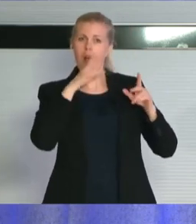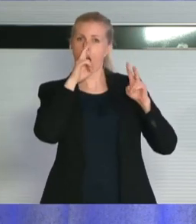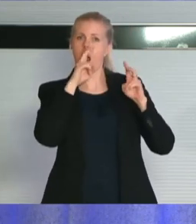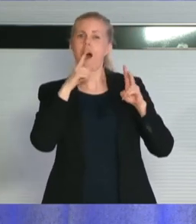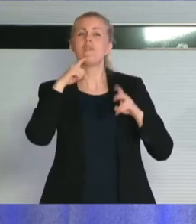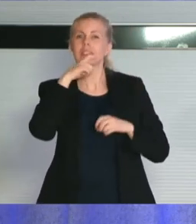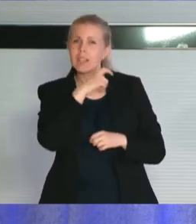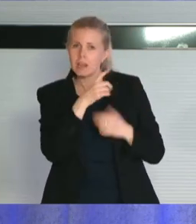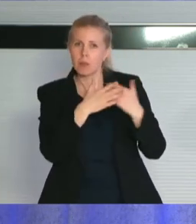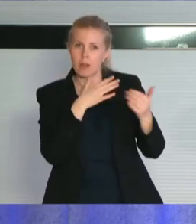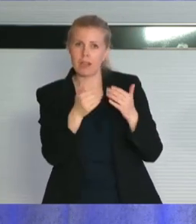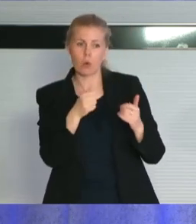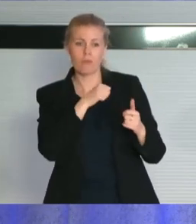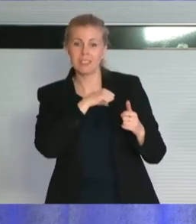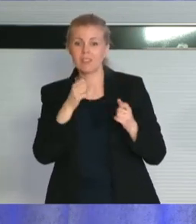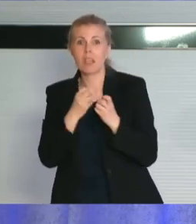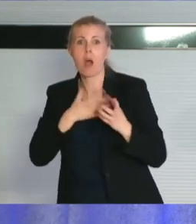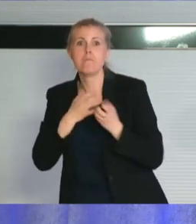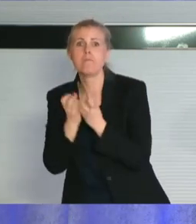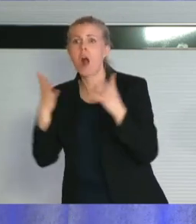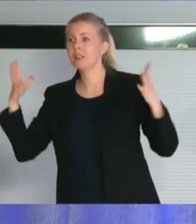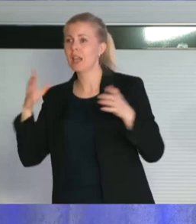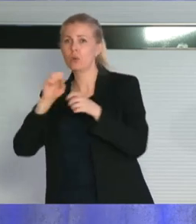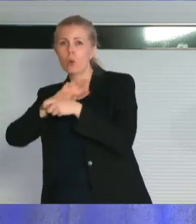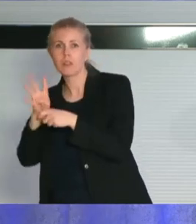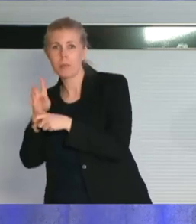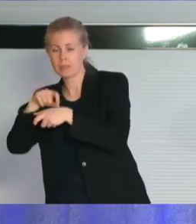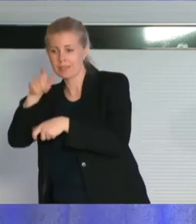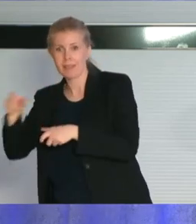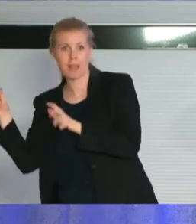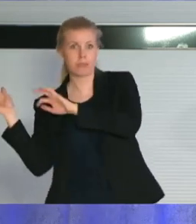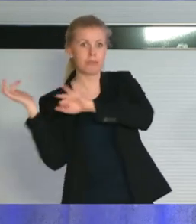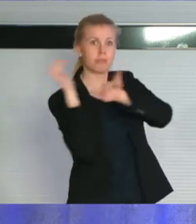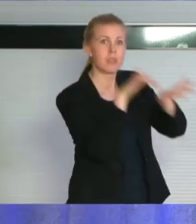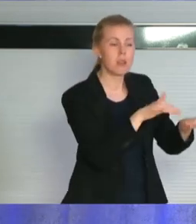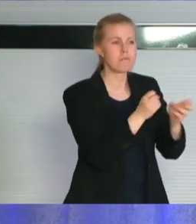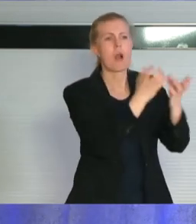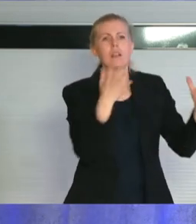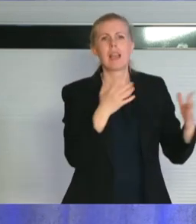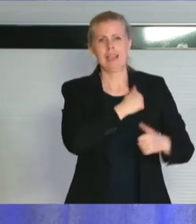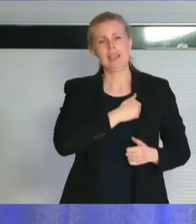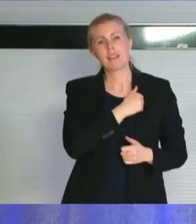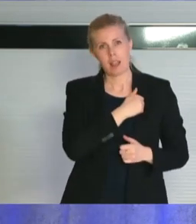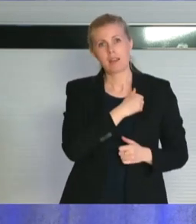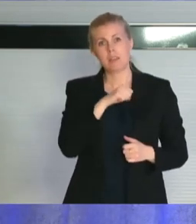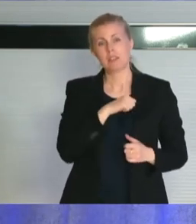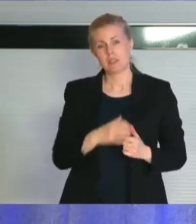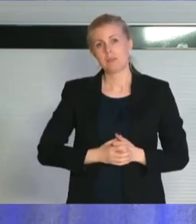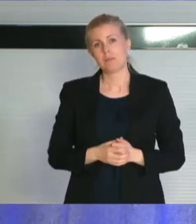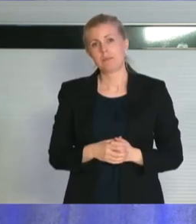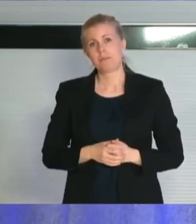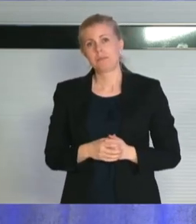vi overstrømmes av koronaviruspasienter, så vil veldig mange i dette landet lide under det.